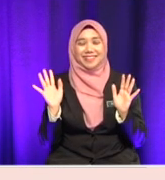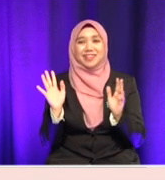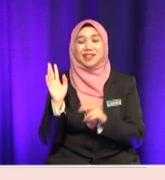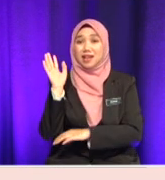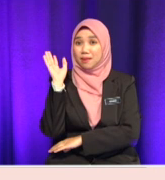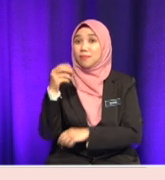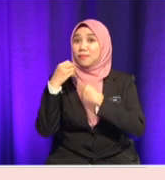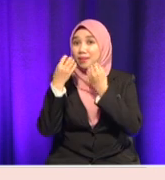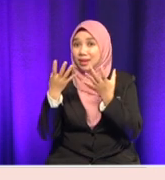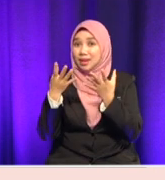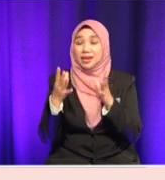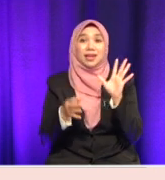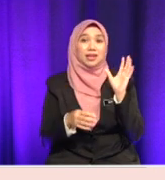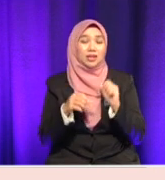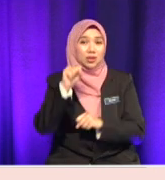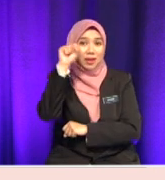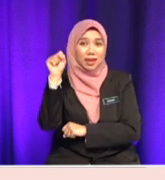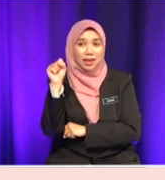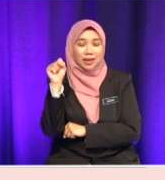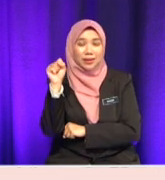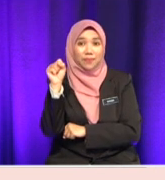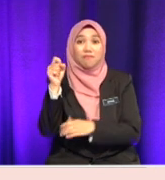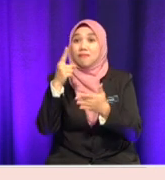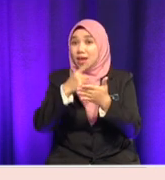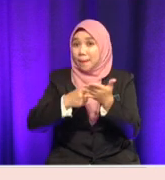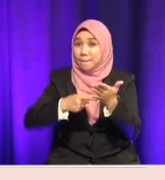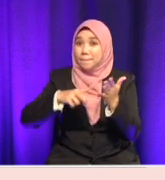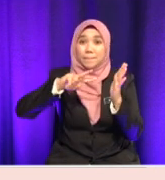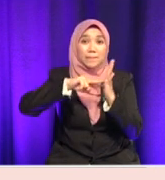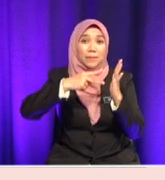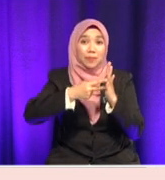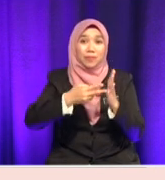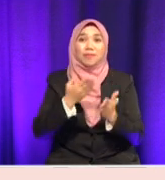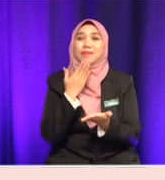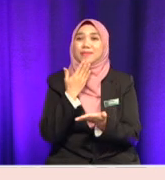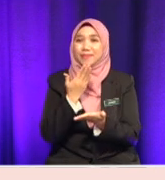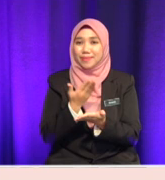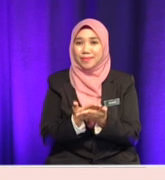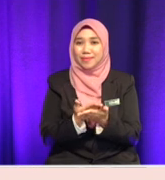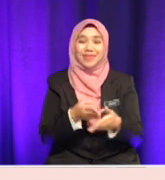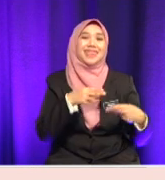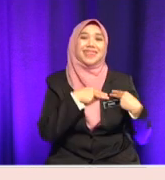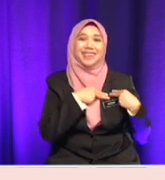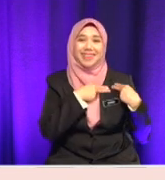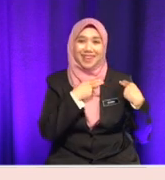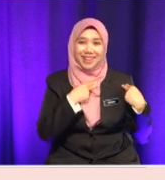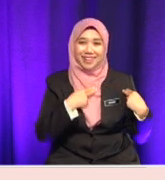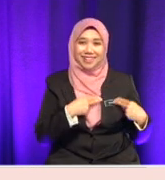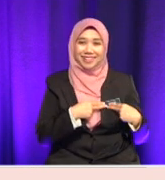harimau Apa maksud baik hati kumpulan hati